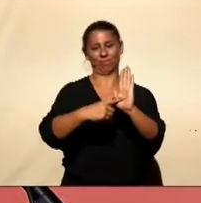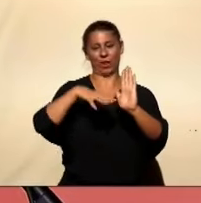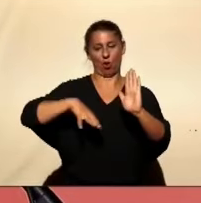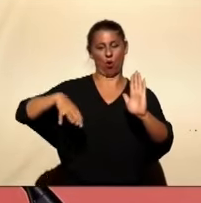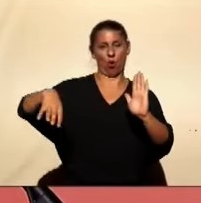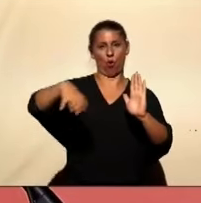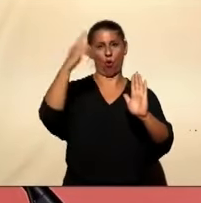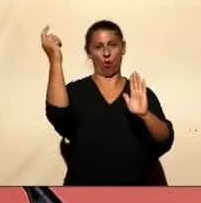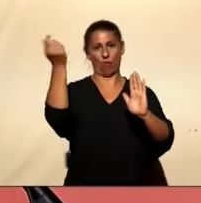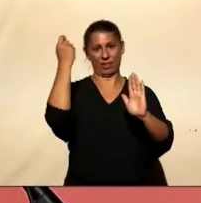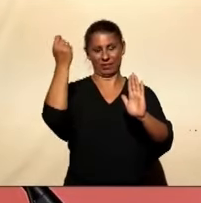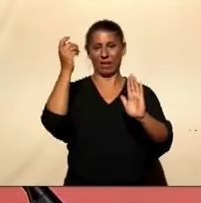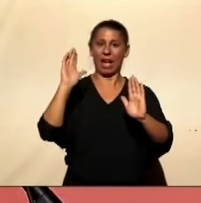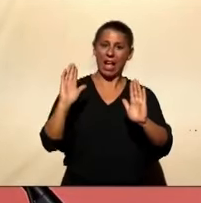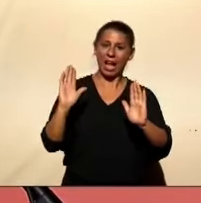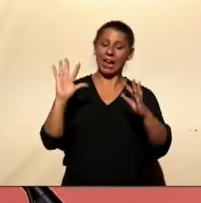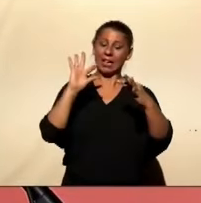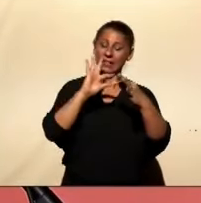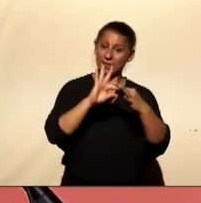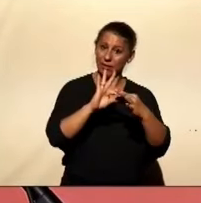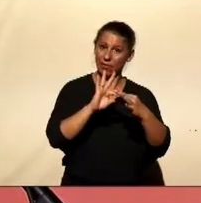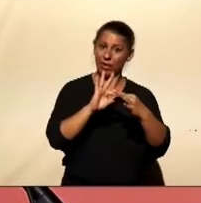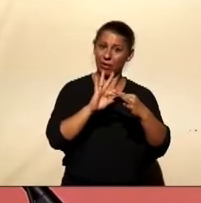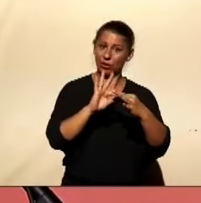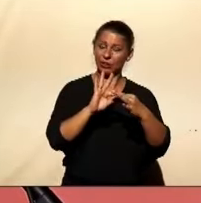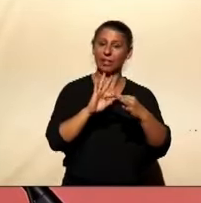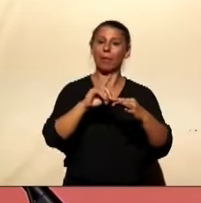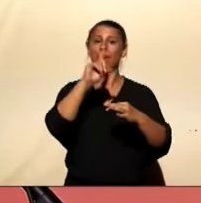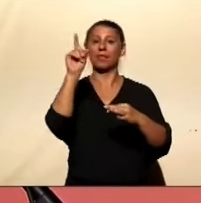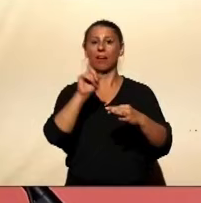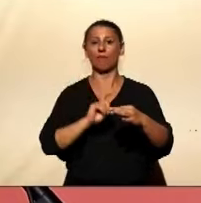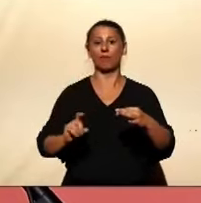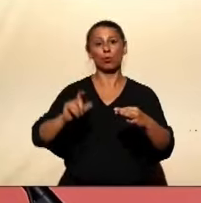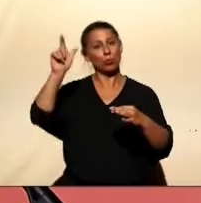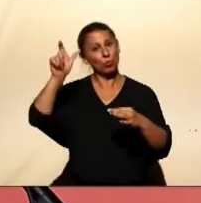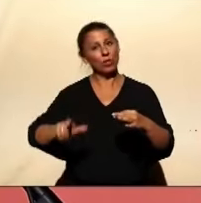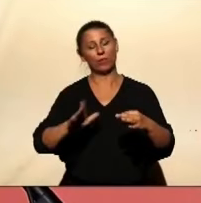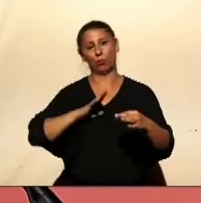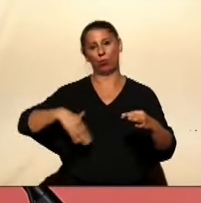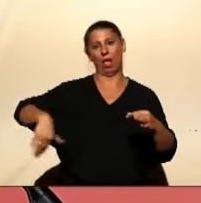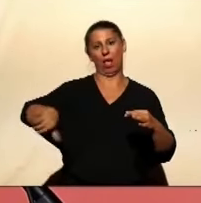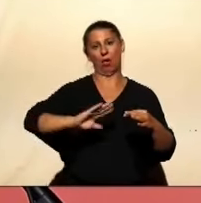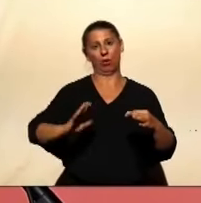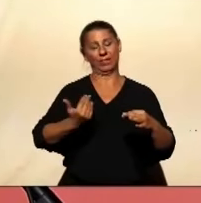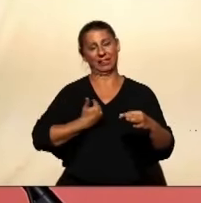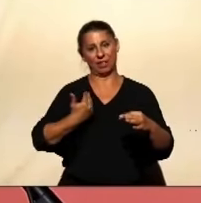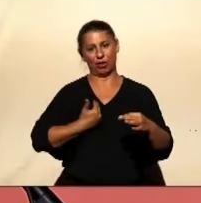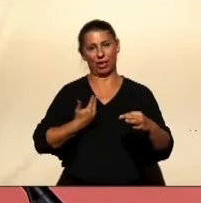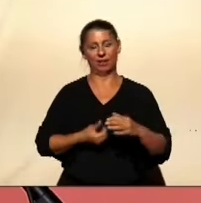του φεστιβάλ, αλλά συνδέονται με τα βιώματα του ίδιου του λαού, της